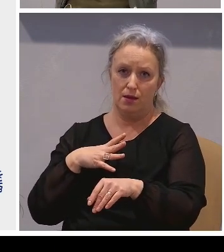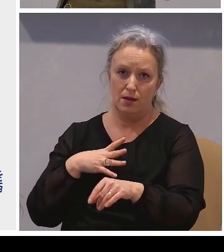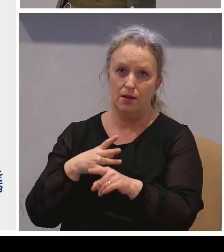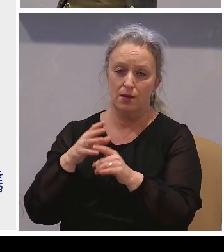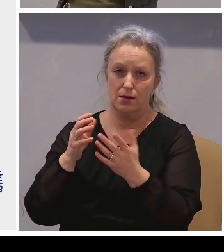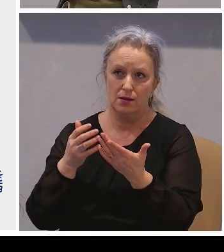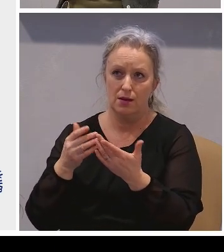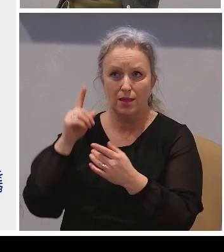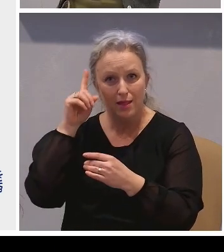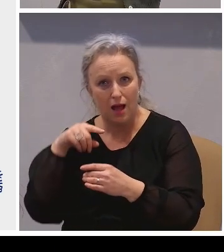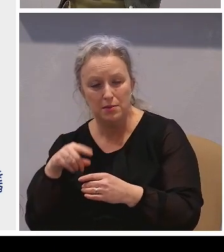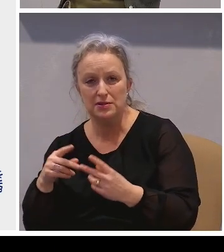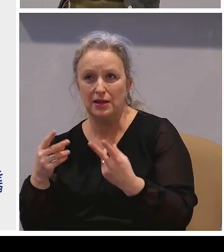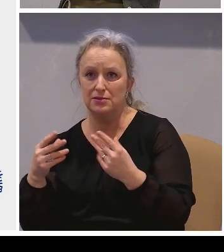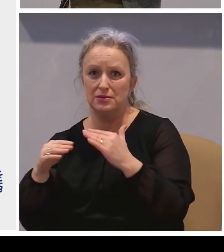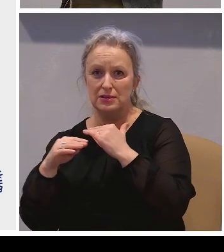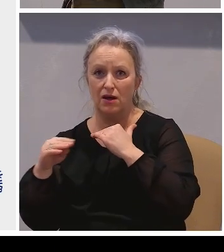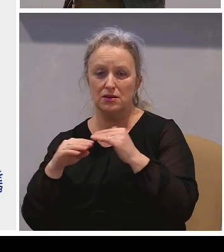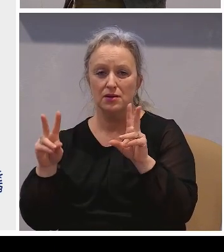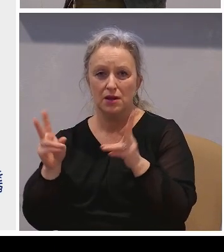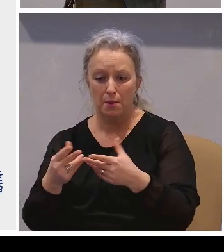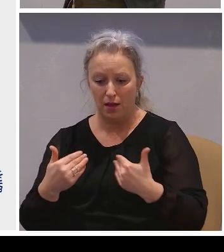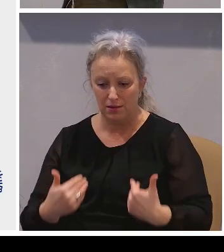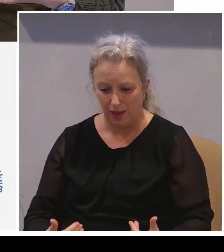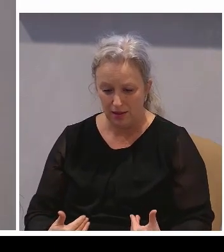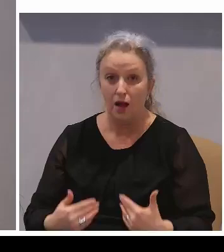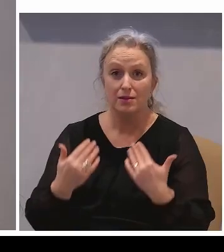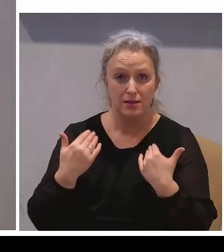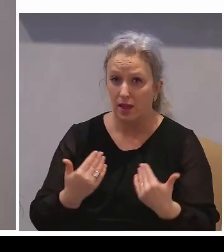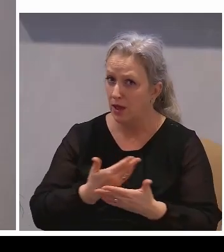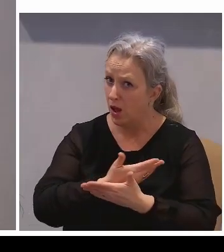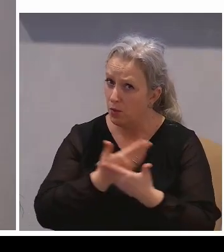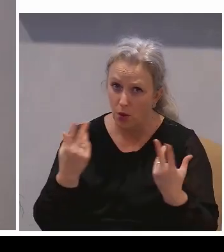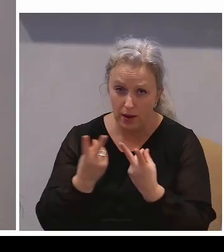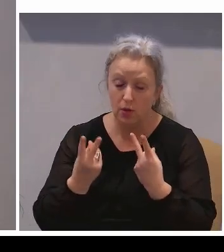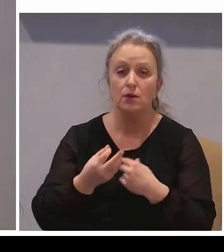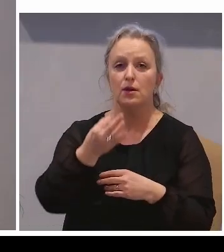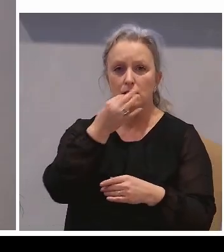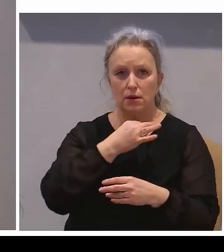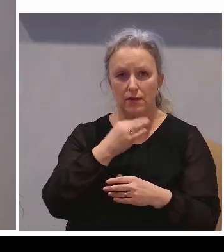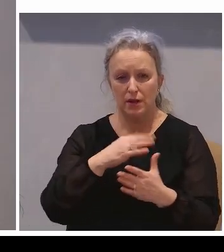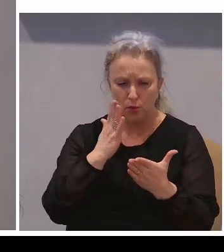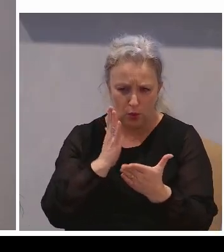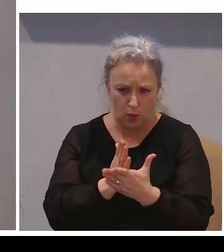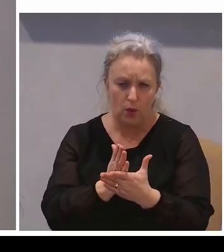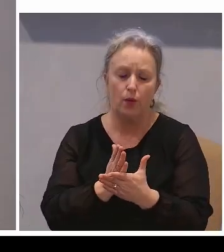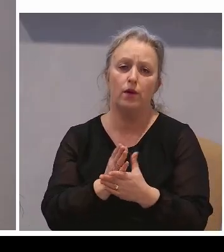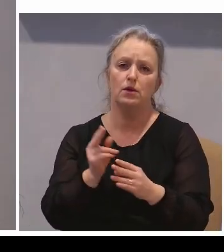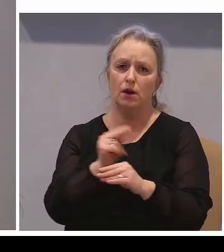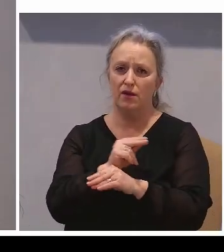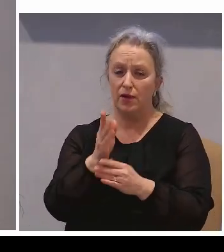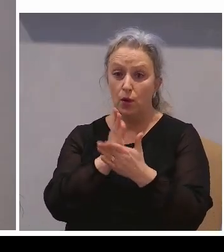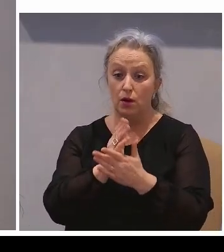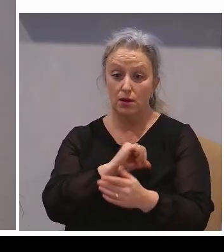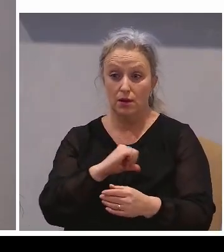that meie the teadmised ei disease olnud is sellised nagu täna. progresses Täna see ei ole rapidly enam and niimoodi. concludes with death Meil on before the ravimid 20th ja ma year of selles mõttes age. ise olen This iga is no longer